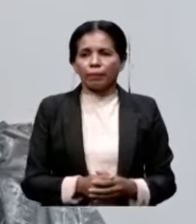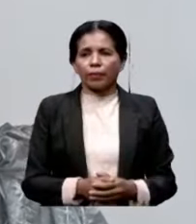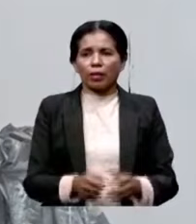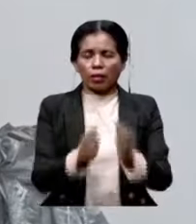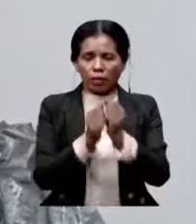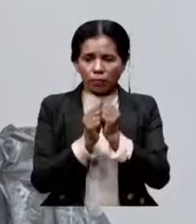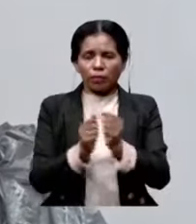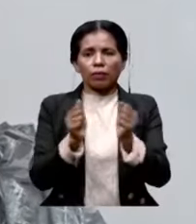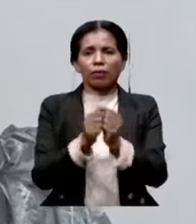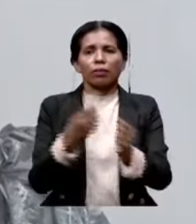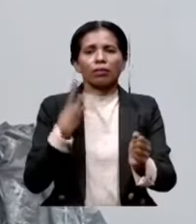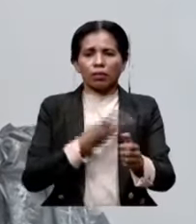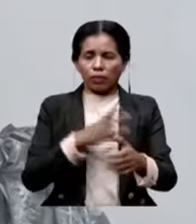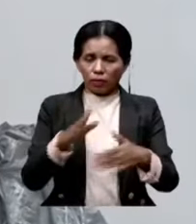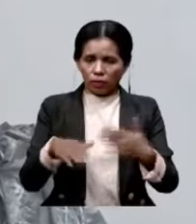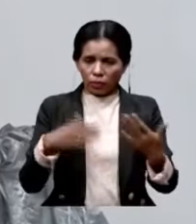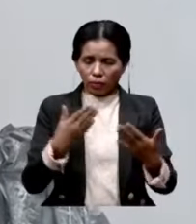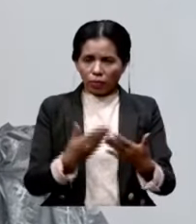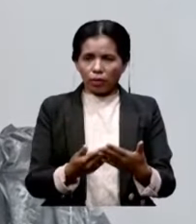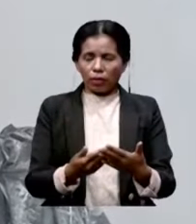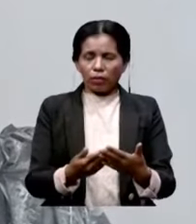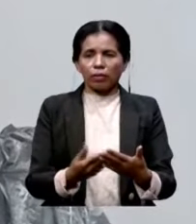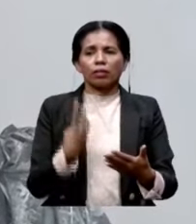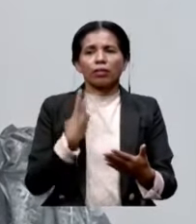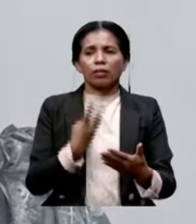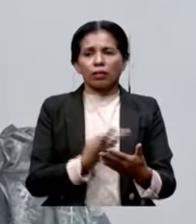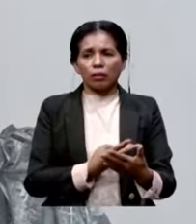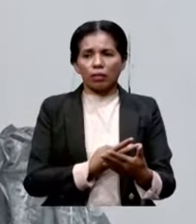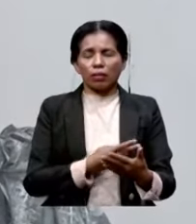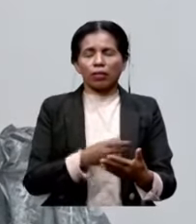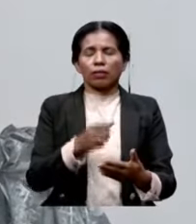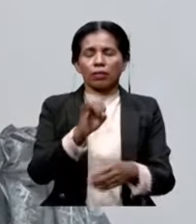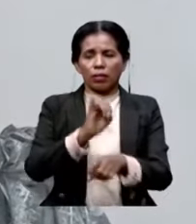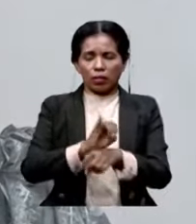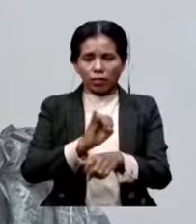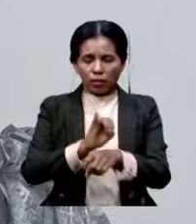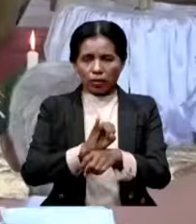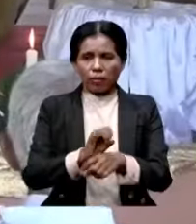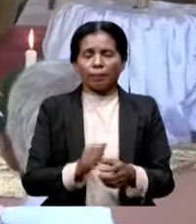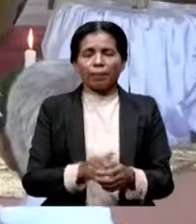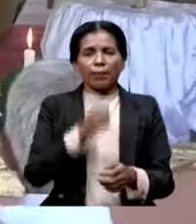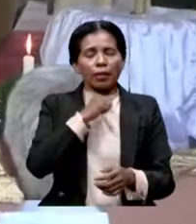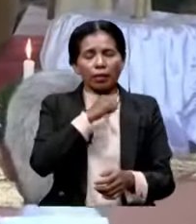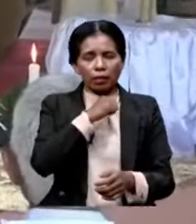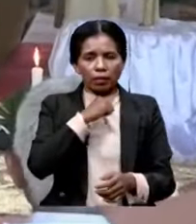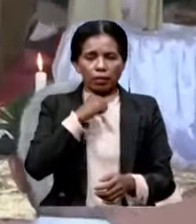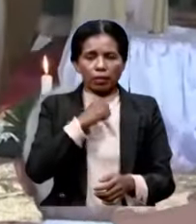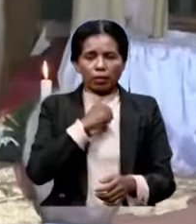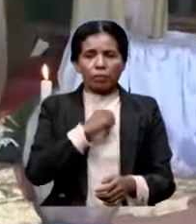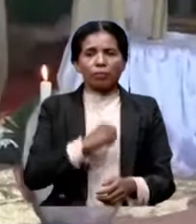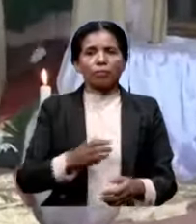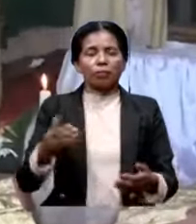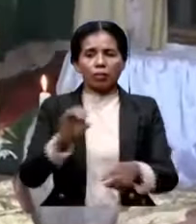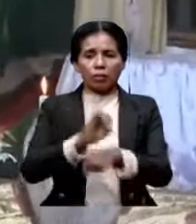Saludo que você possa vir. Vai que você possa Padre Mário Cabral sai paro ku fong ba